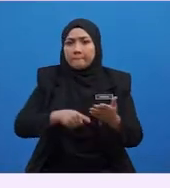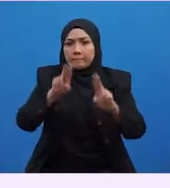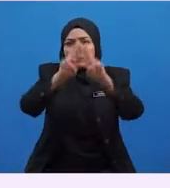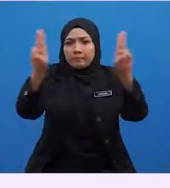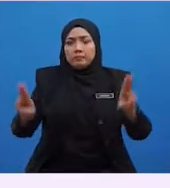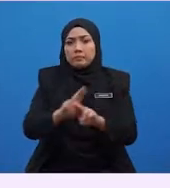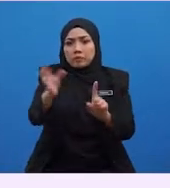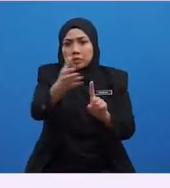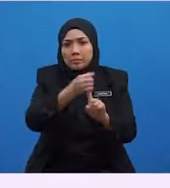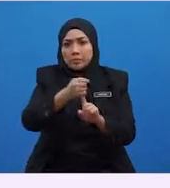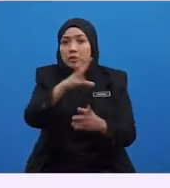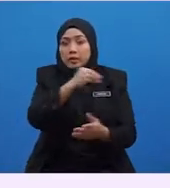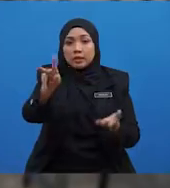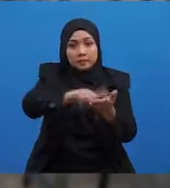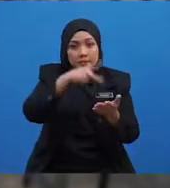halaman kemaskini nanti.